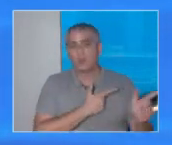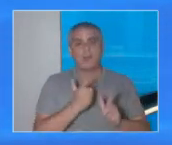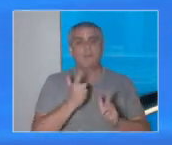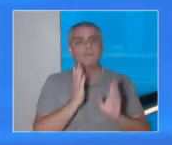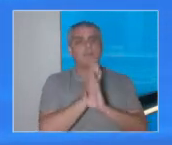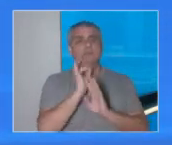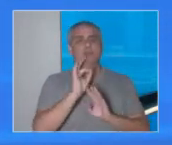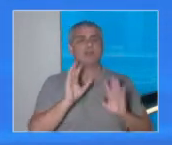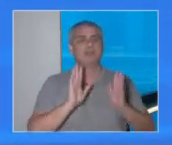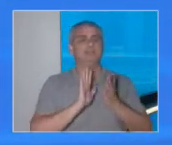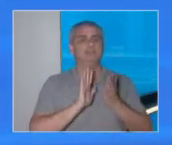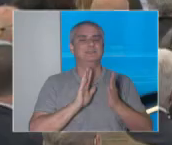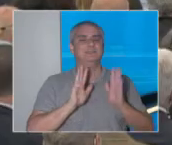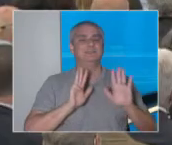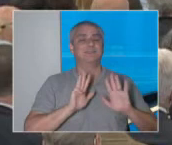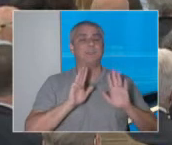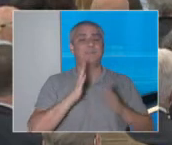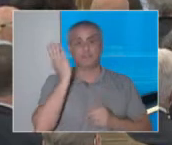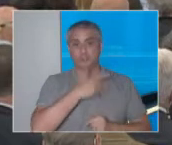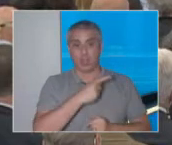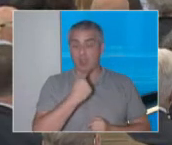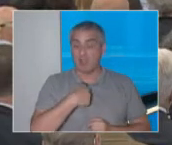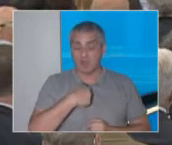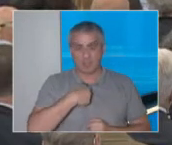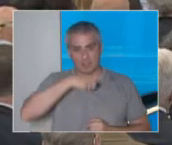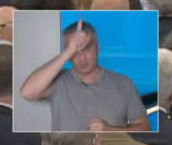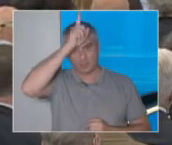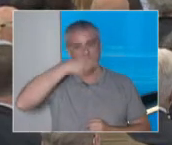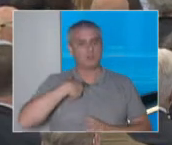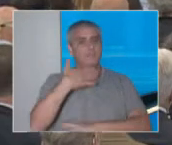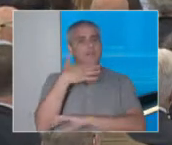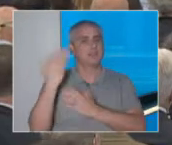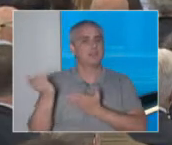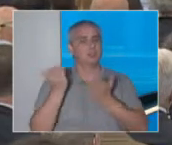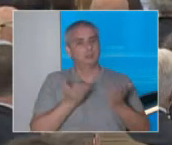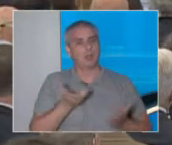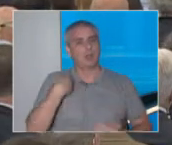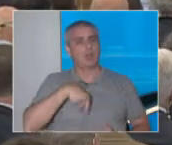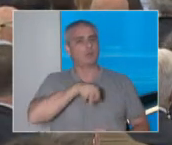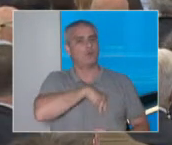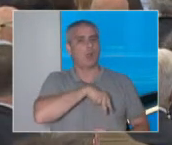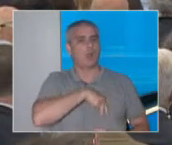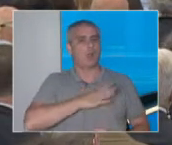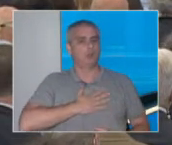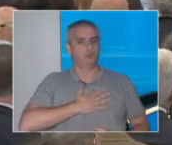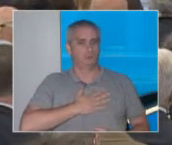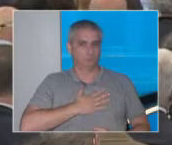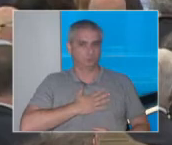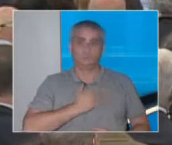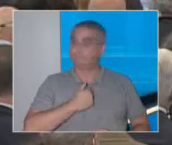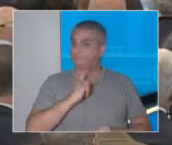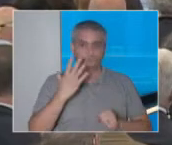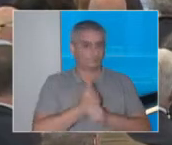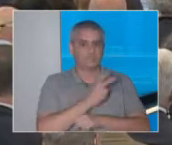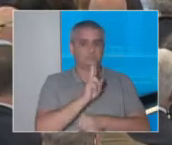ספטמבר השחור כאן לפני 50 שנה, אבל אנחנו כגרמניה, כמדינה שאירחה אותם, הייתה לנו אחריות עליהם. והעובדה שלא